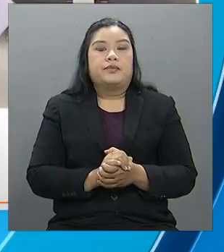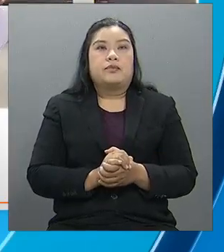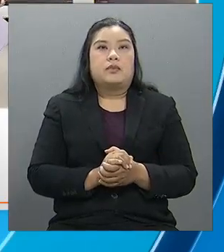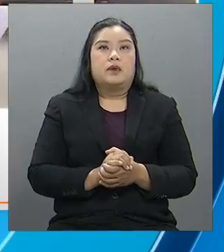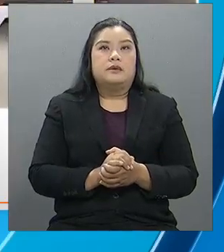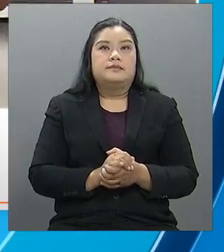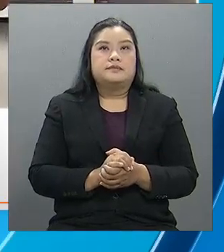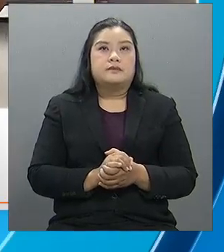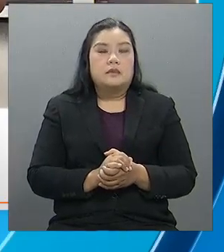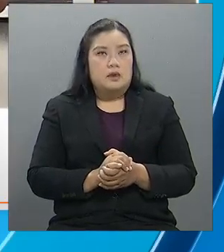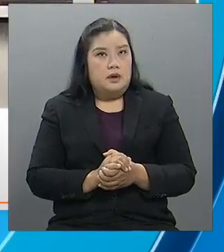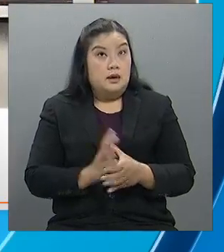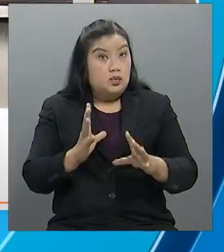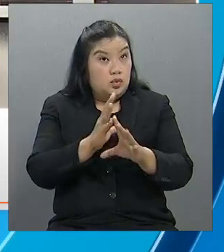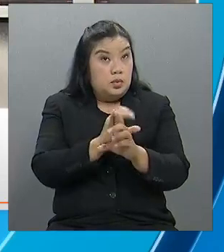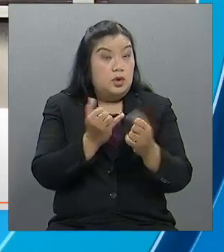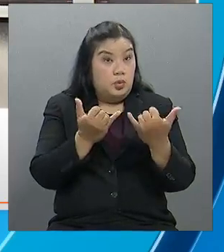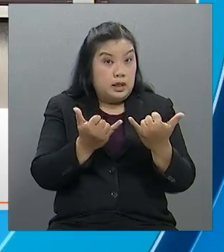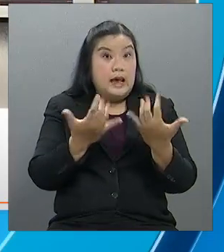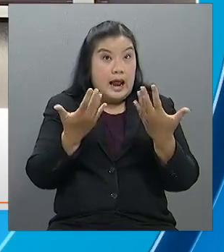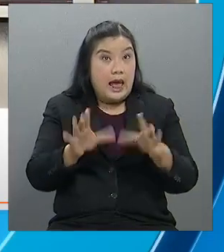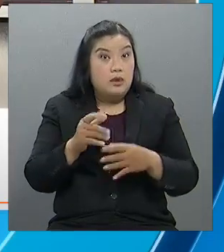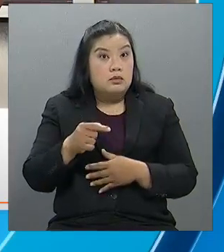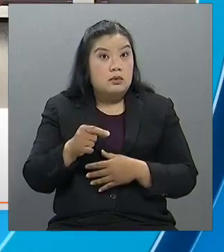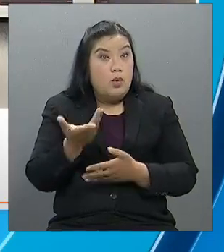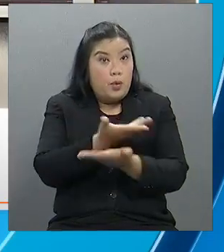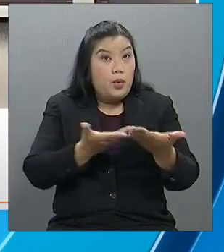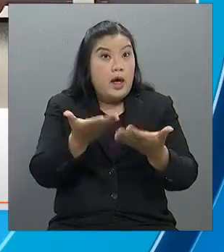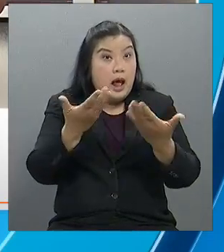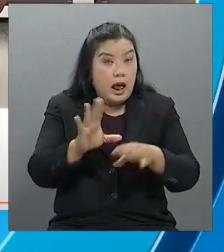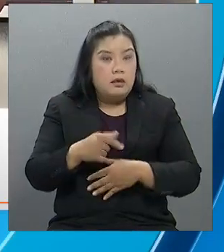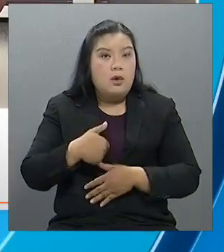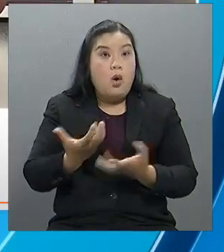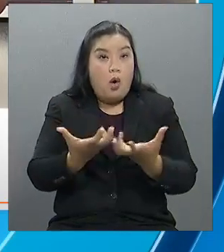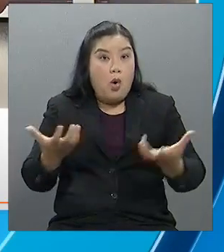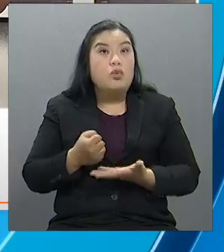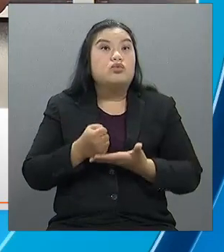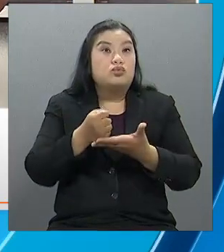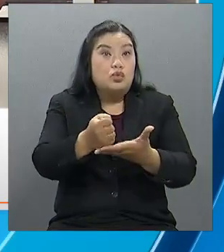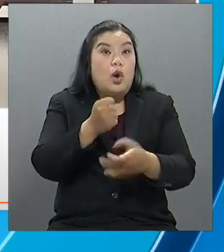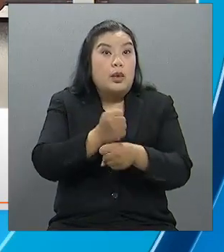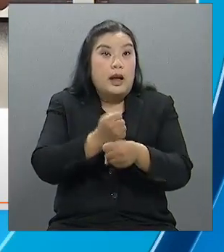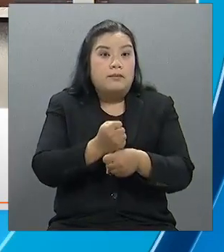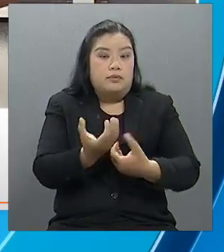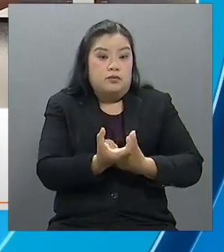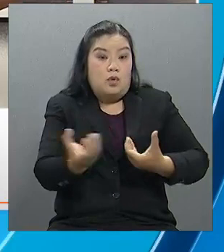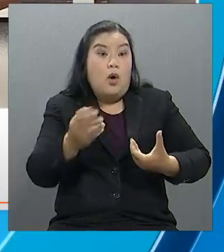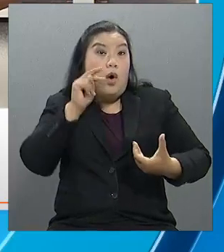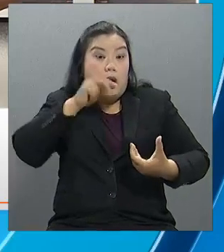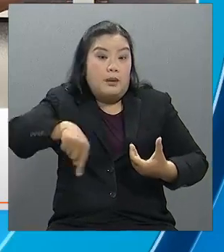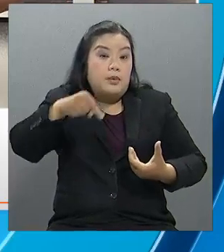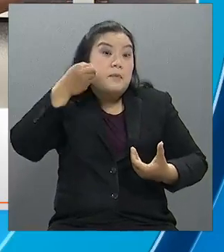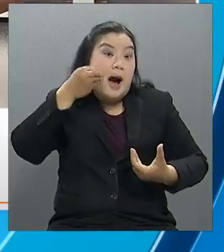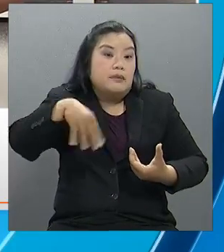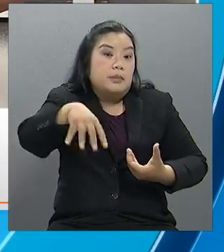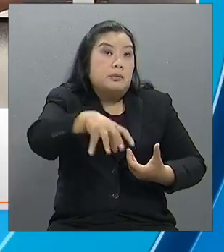ารือกันเรียบร้อยแล้วแล้วก็จะสนับสนุนด้านของอุปกรณ์ในการต่อท่อน้ำให้กับชาวบ้านนะคะ ใช่ครับ โอ้ดีจังเลยดีจังเล